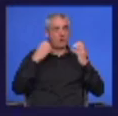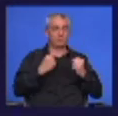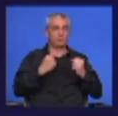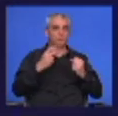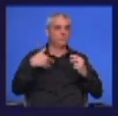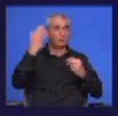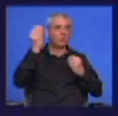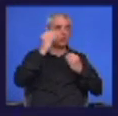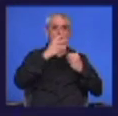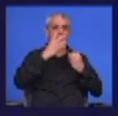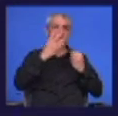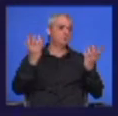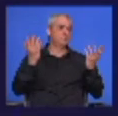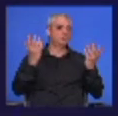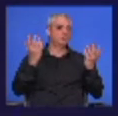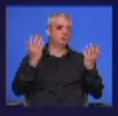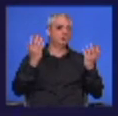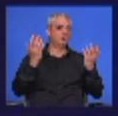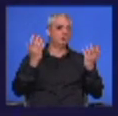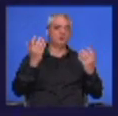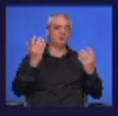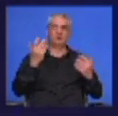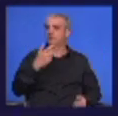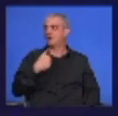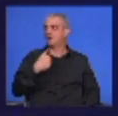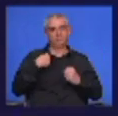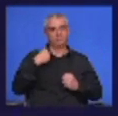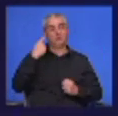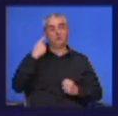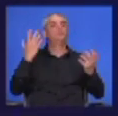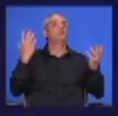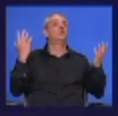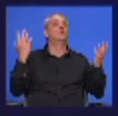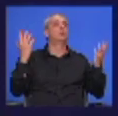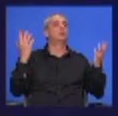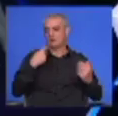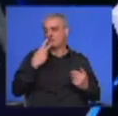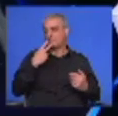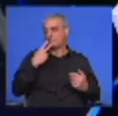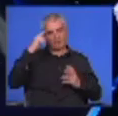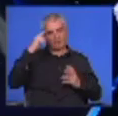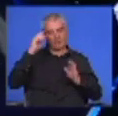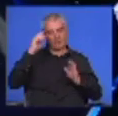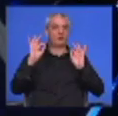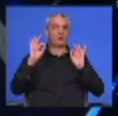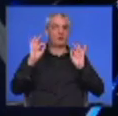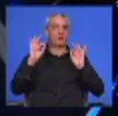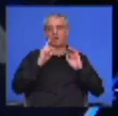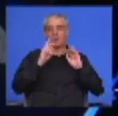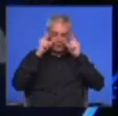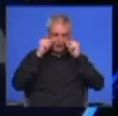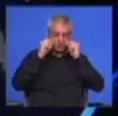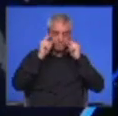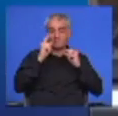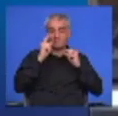בעוד... וואו, קשה לי לשמוע את הדברים האלה. אבל צריך להגיד... אני מעדיפה להיות מפוקחת ולא לעצום עיניים, אבל זה קשה